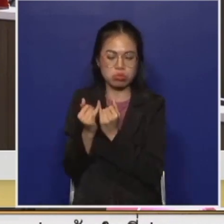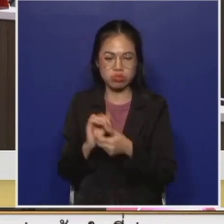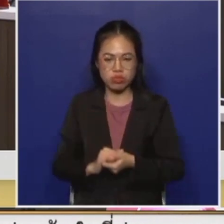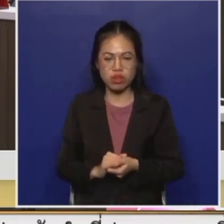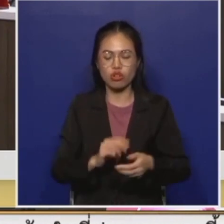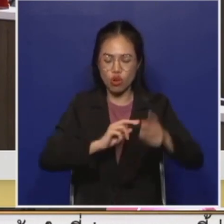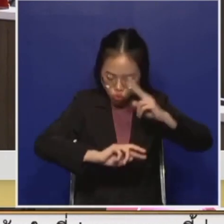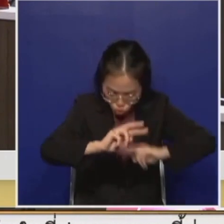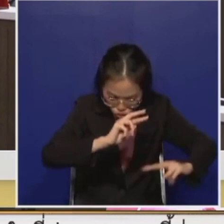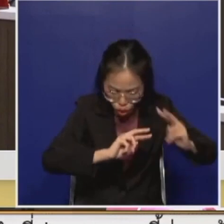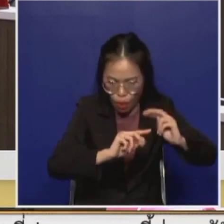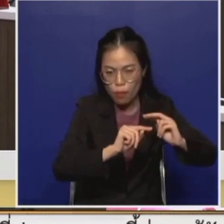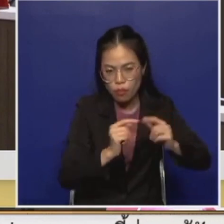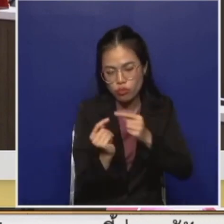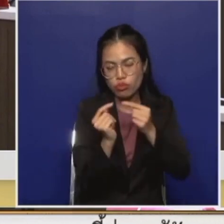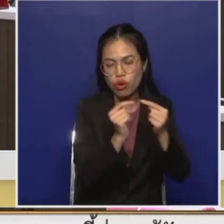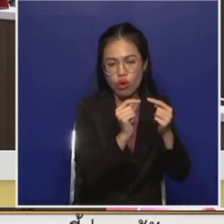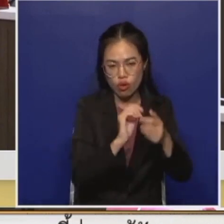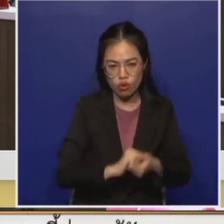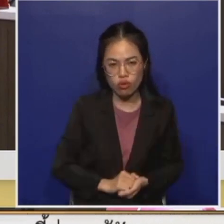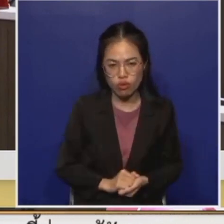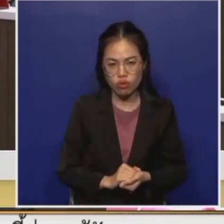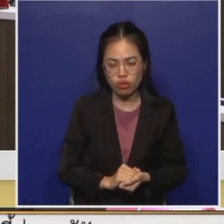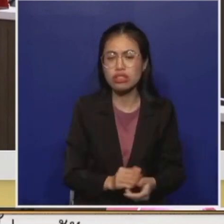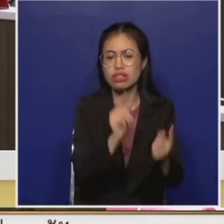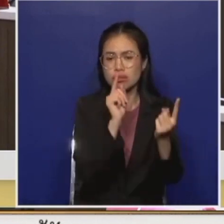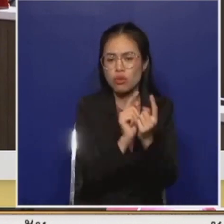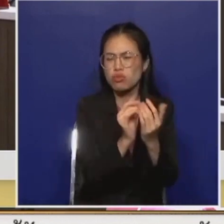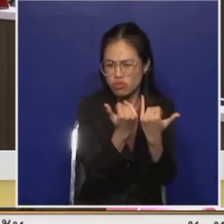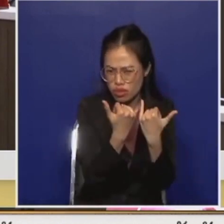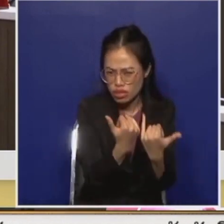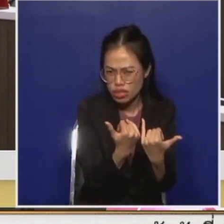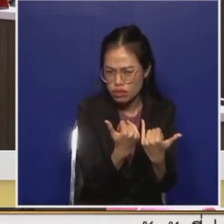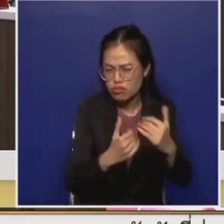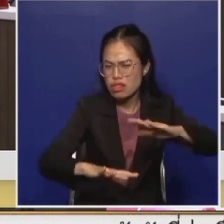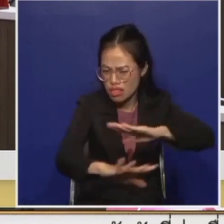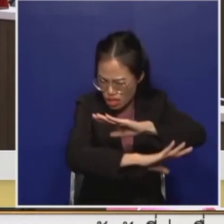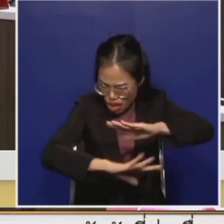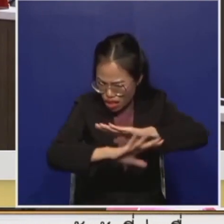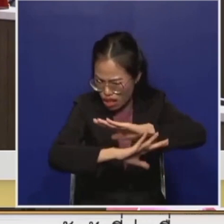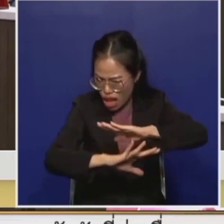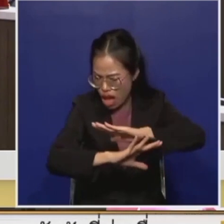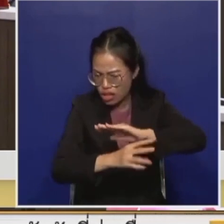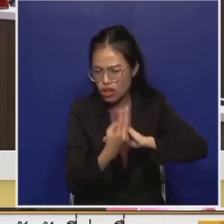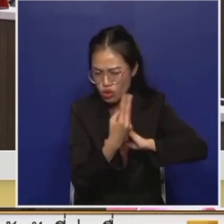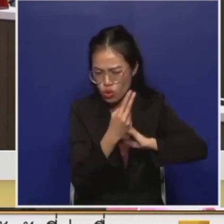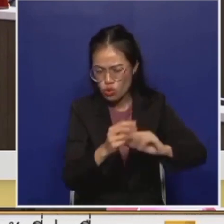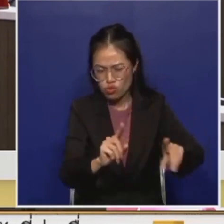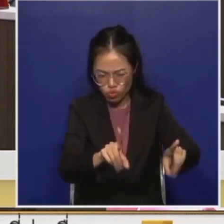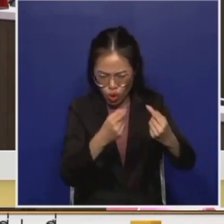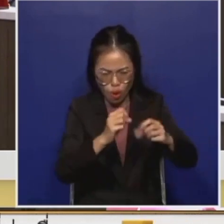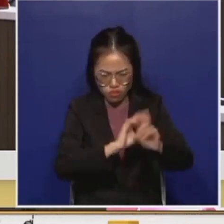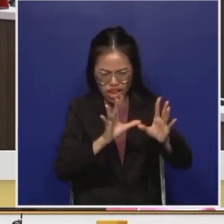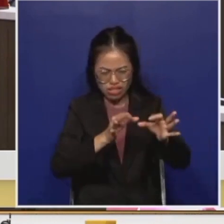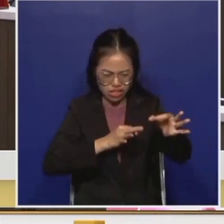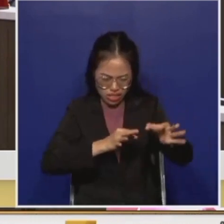ูกคÚดเพportอยเงครัมันก็เลยเป็หลกฐานมัดแๆตอบก็ไม่ชดเจนที่แจงก็